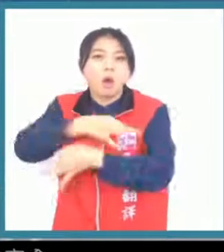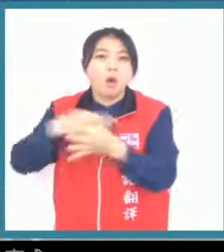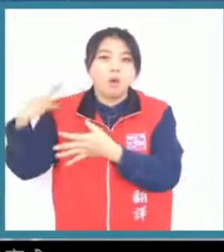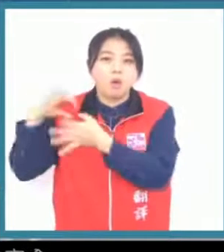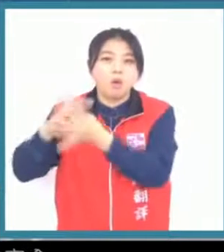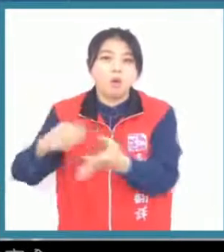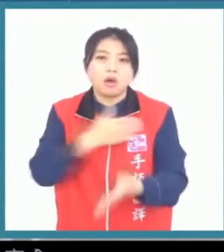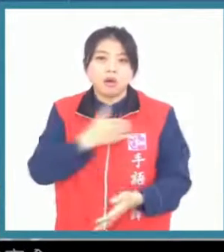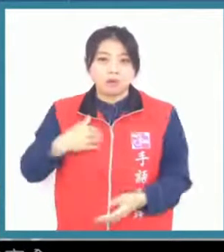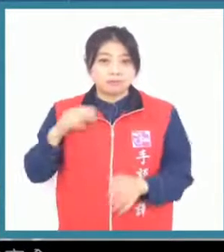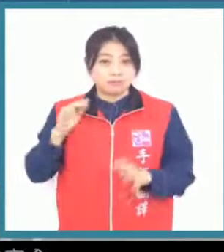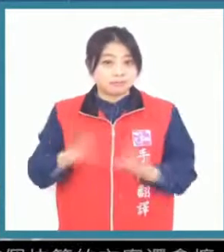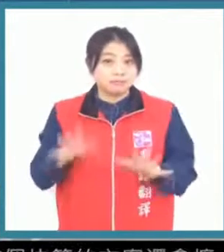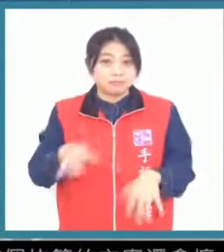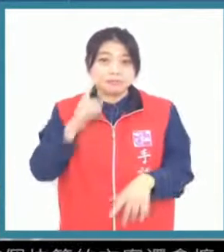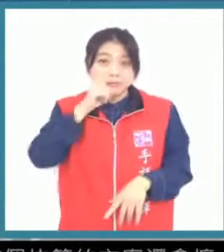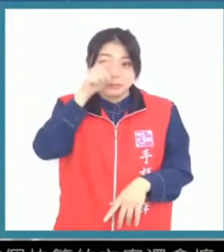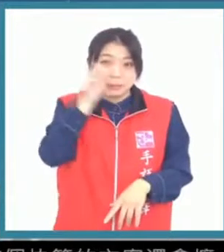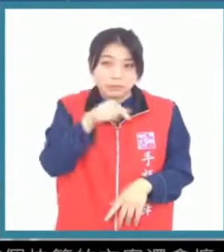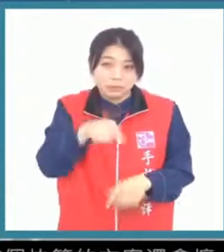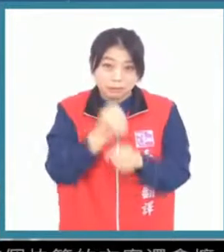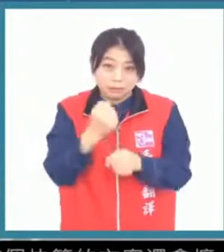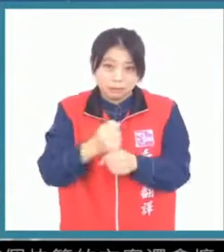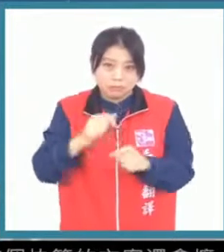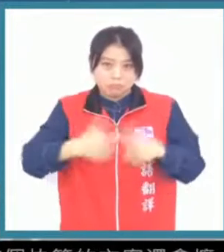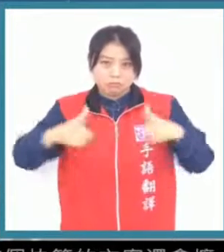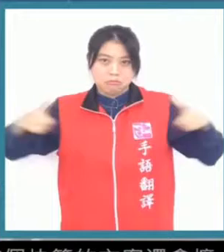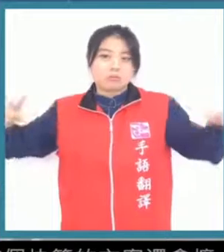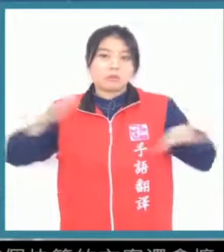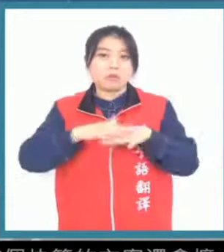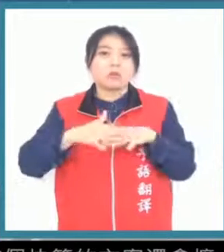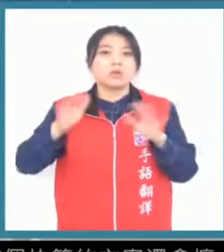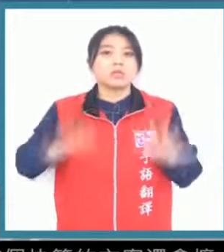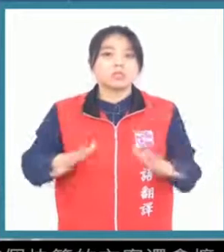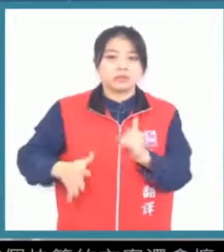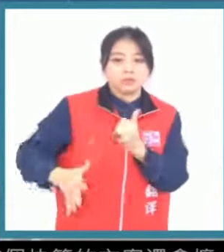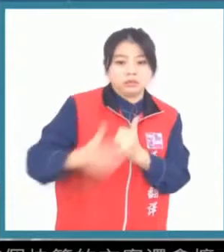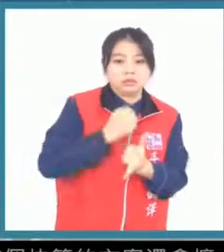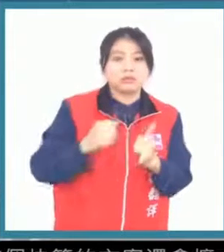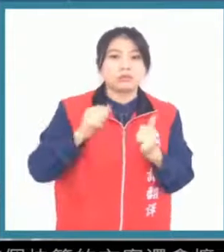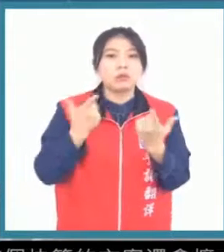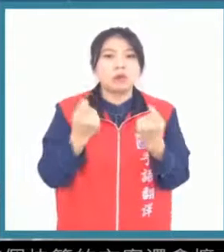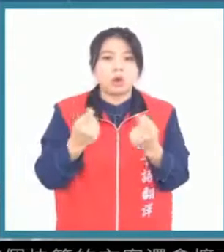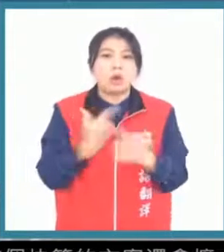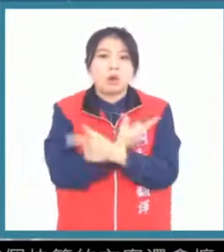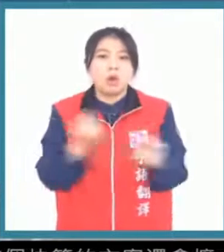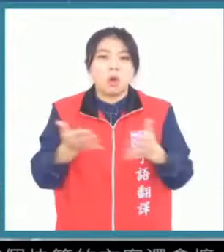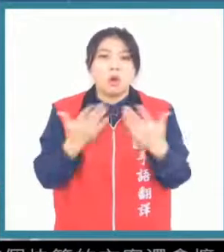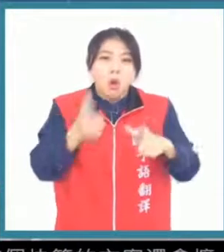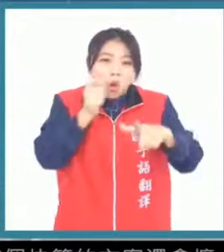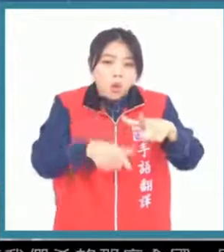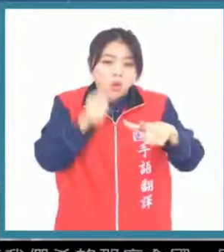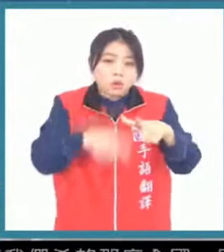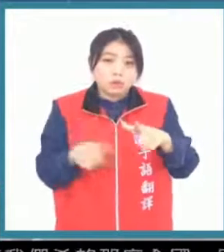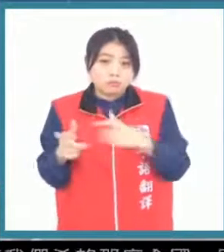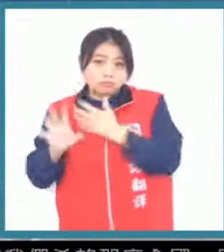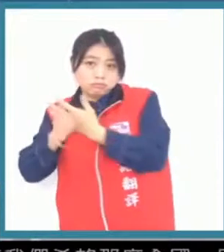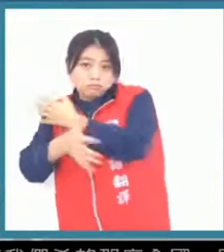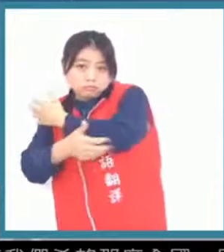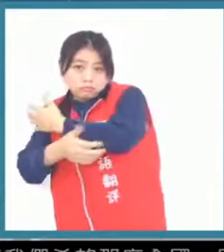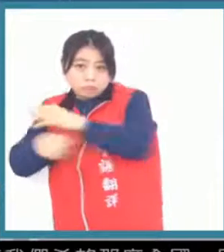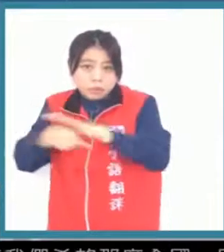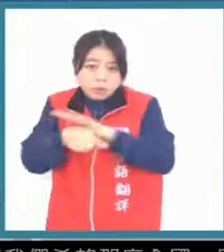大。那么我们希望，那么全国虽然执行50人以上的这个雇用移工的企